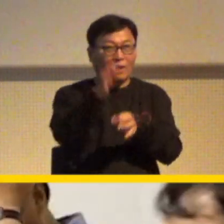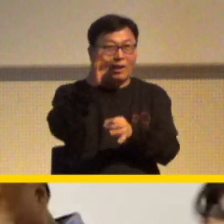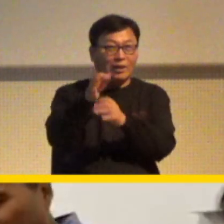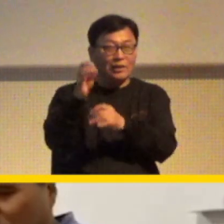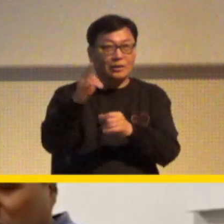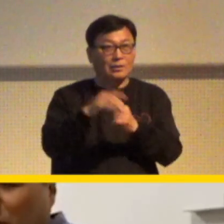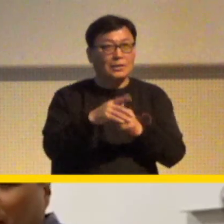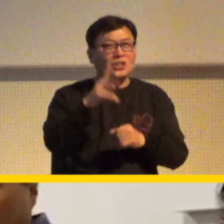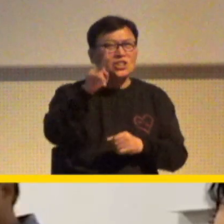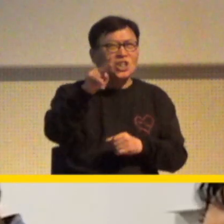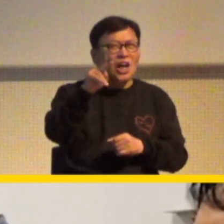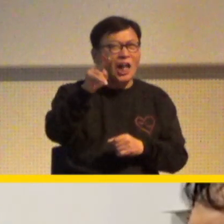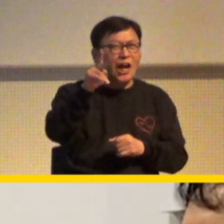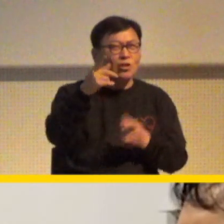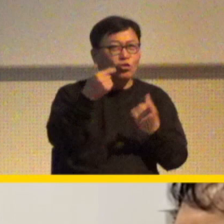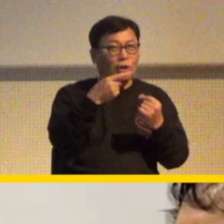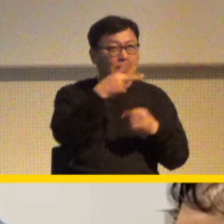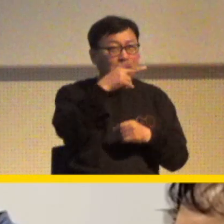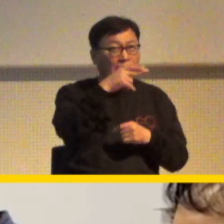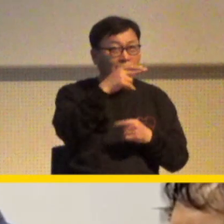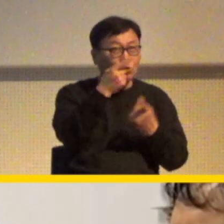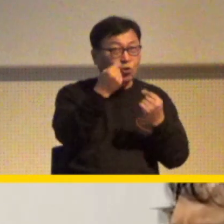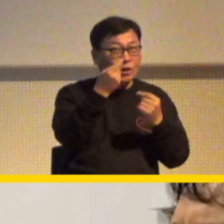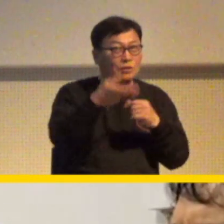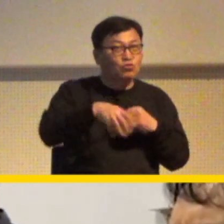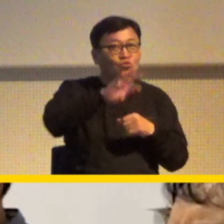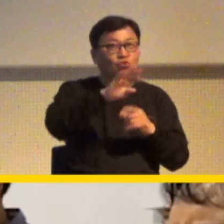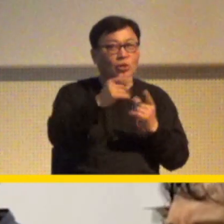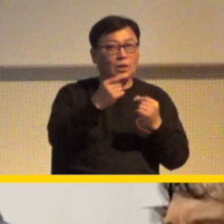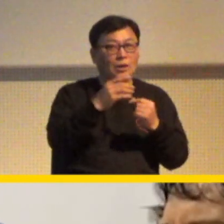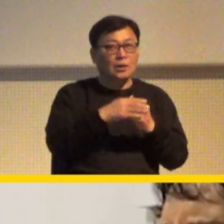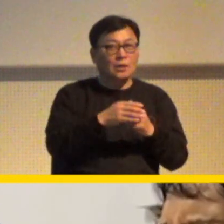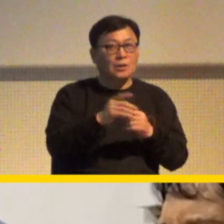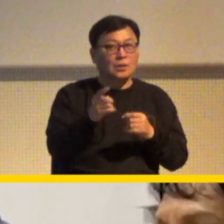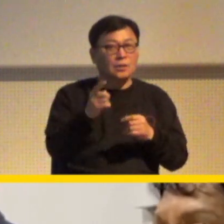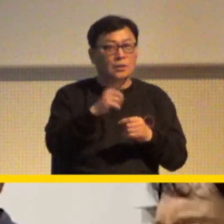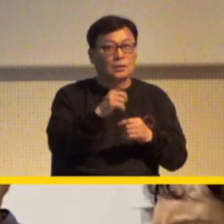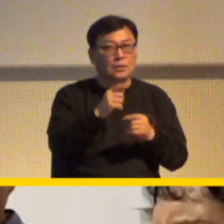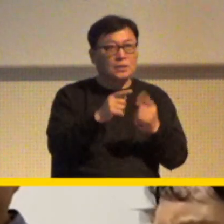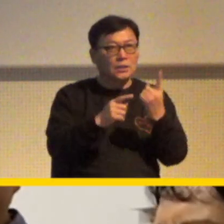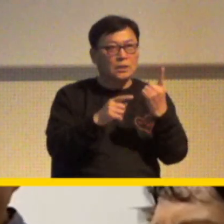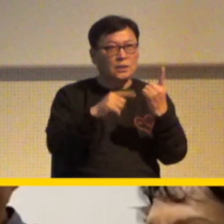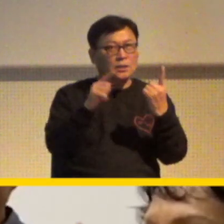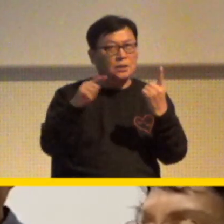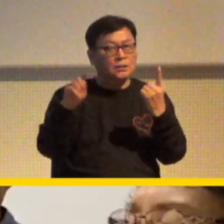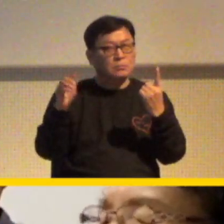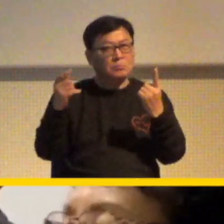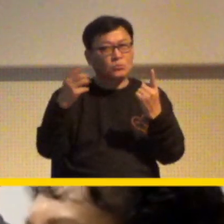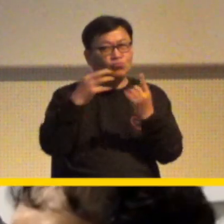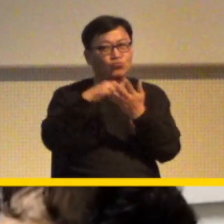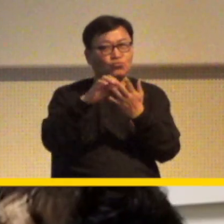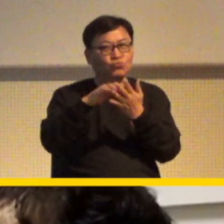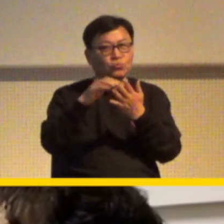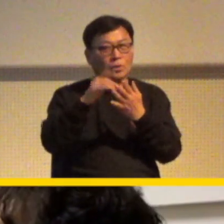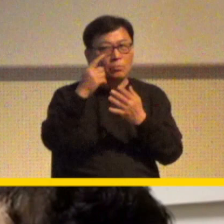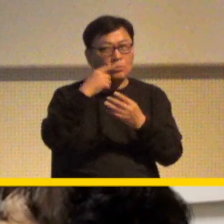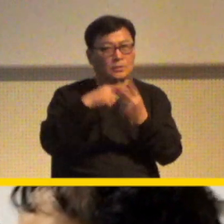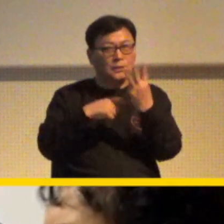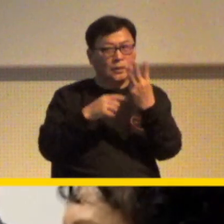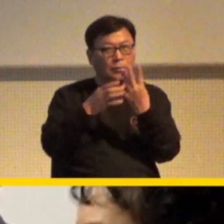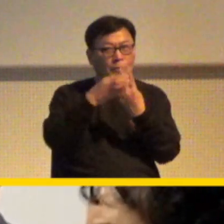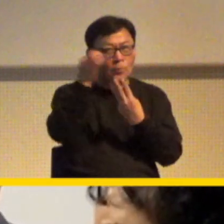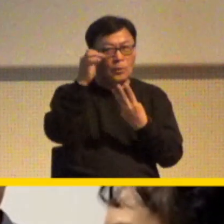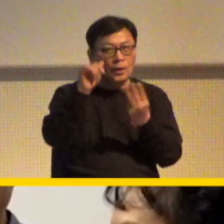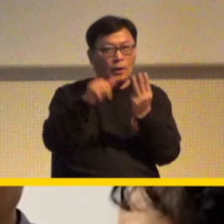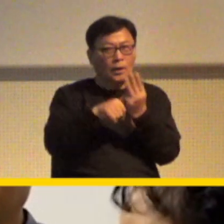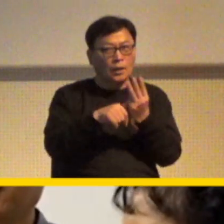뉴스를 가지고 뉴스를 놓으세요. 그래서 1에서 10까지 숫자를 3개를 뽑아서 더해서 네. 네.